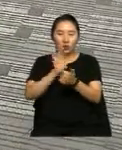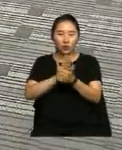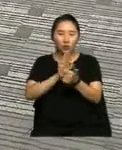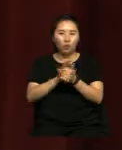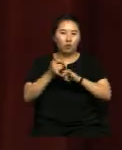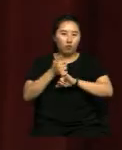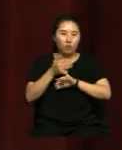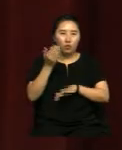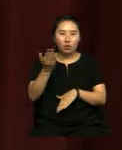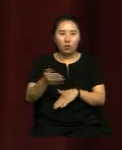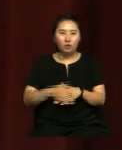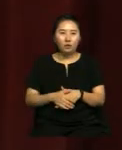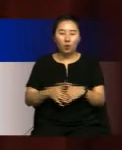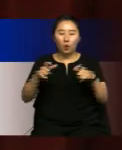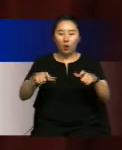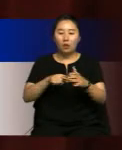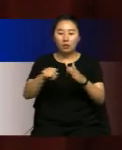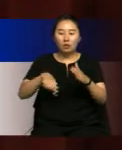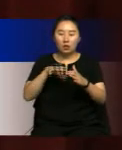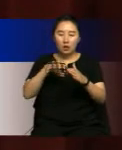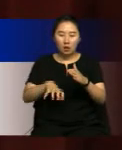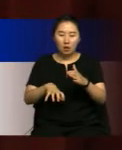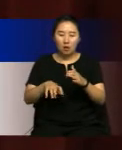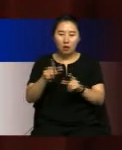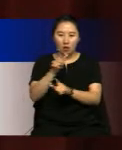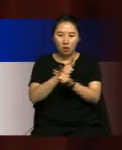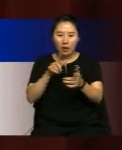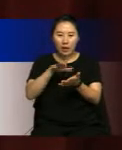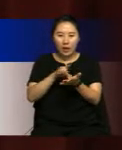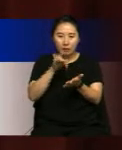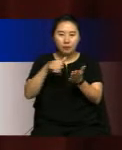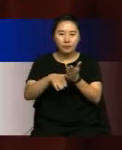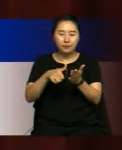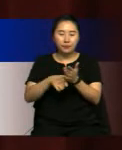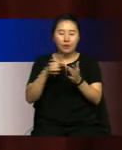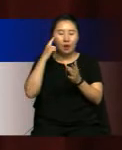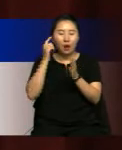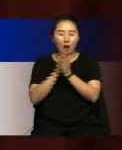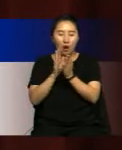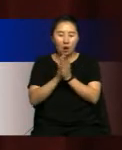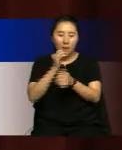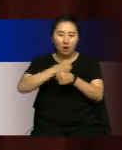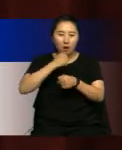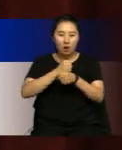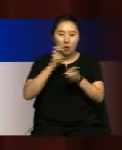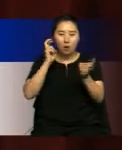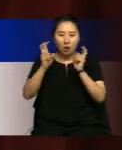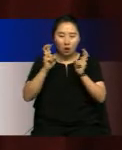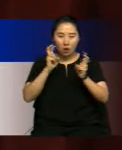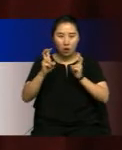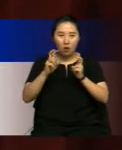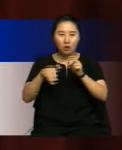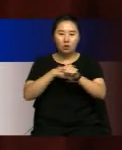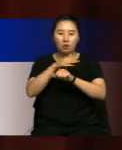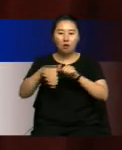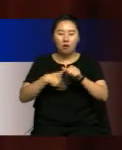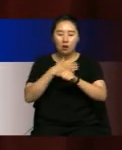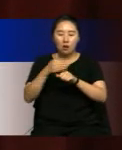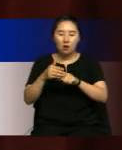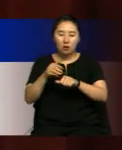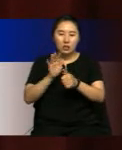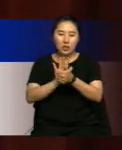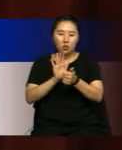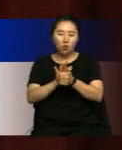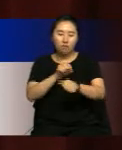약속했습니다. 관내 첨단 산업 핵심 소재 자체 개발 업체에 대한 행재정 지원을